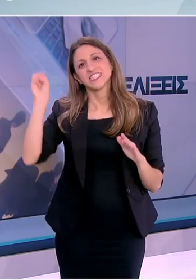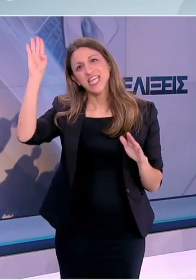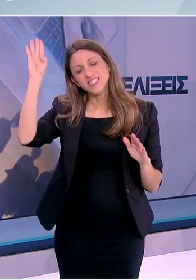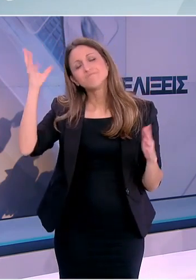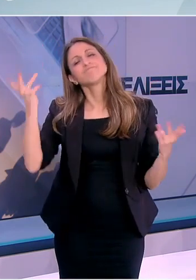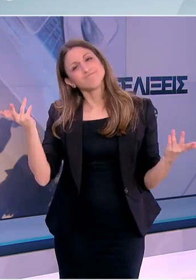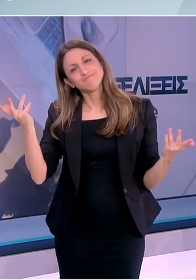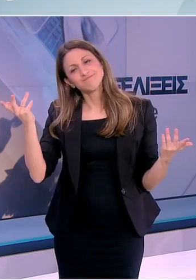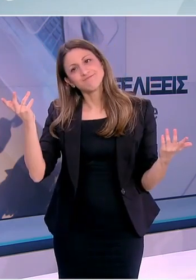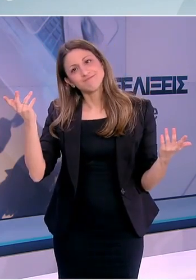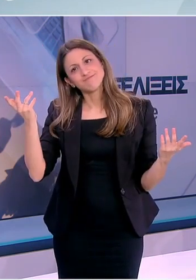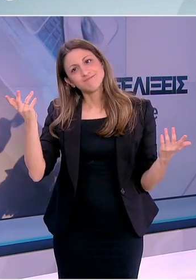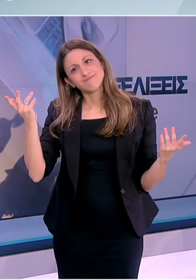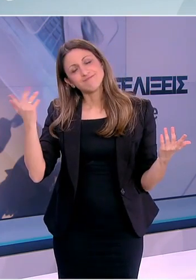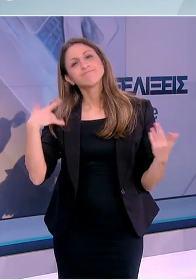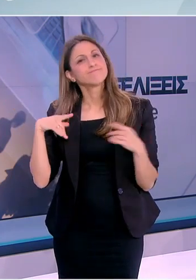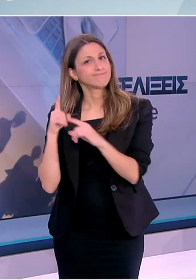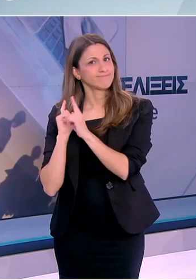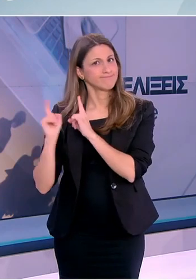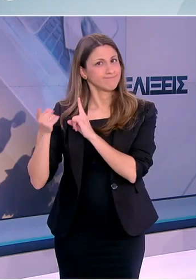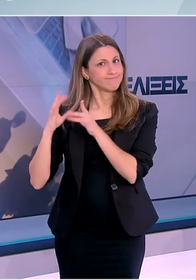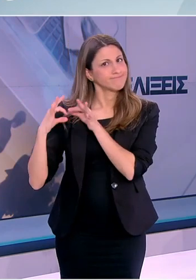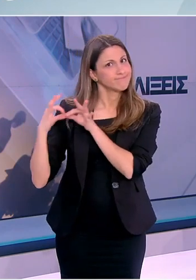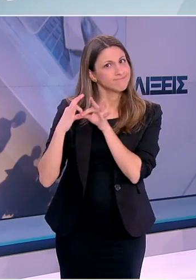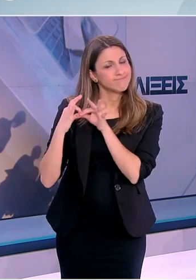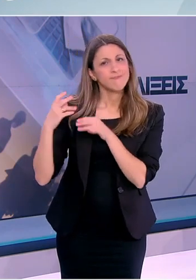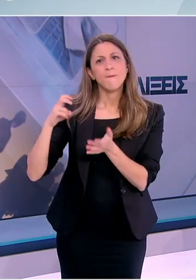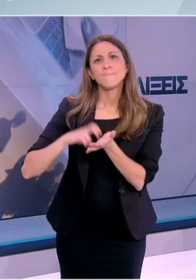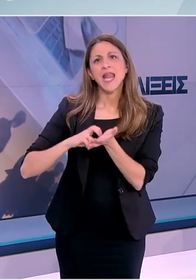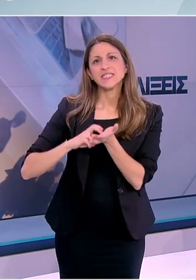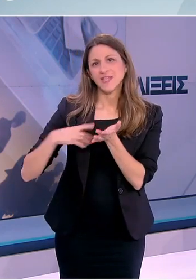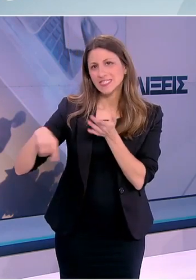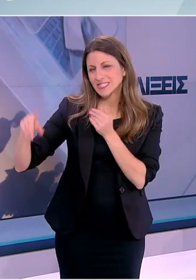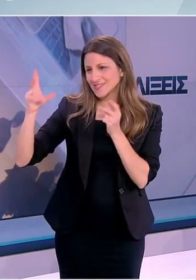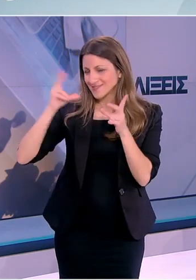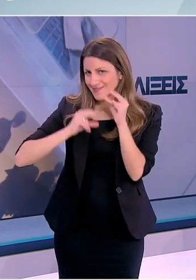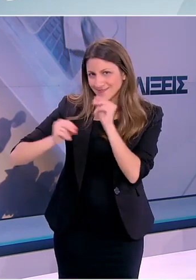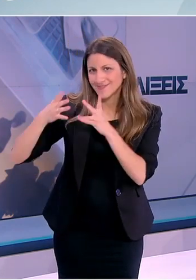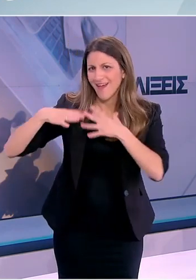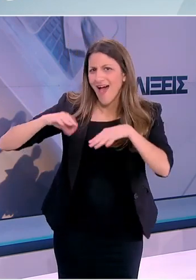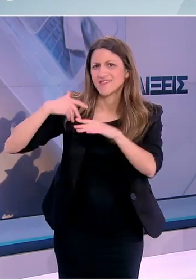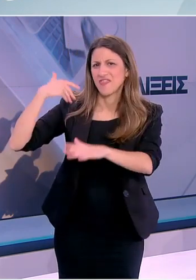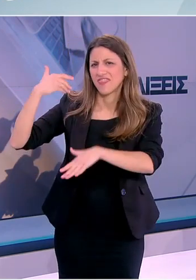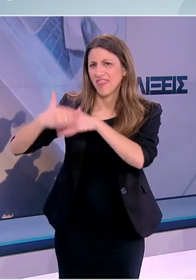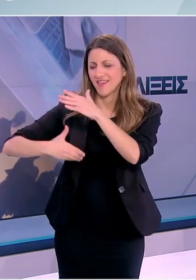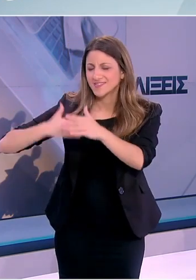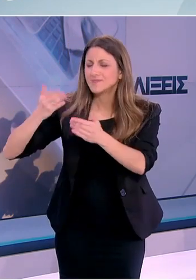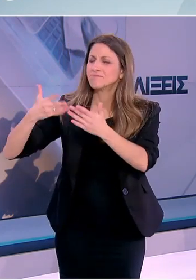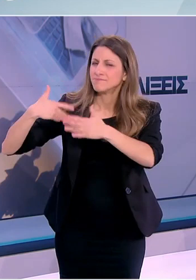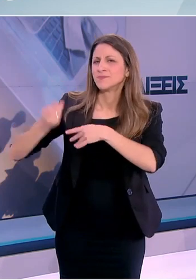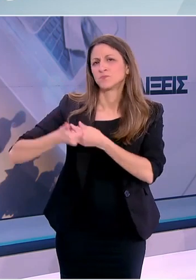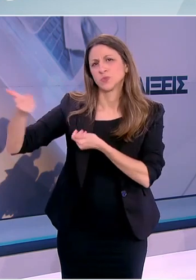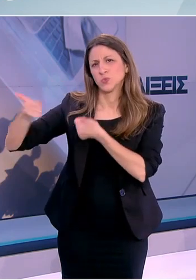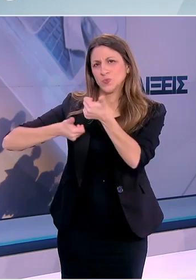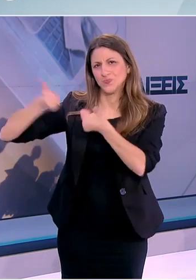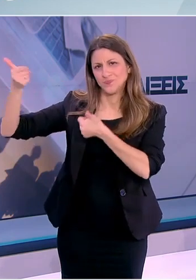υπήκοοι να, σε συνεννόηση με τις πρεσβείες τους, έχει ξεκινήσει η διαδικασία, να